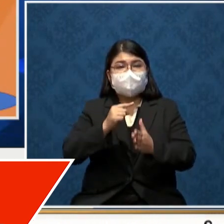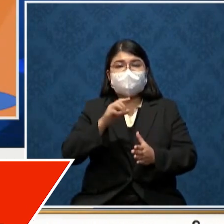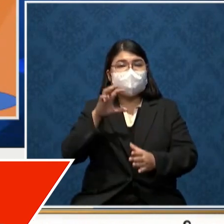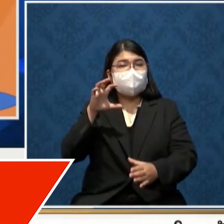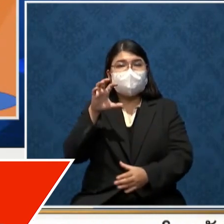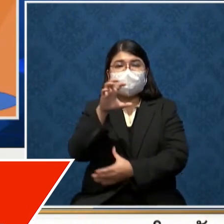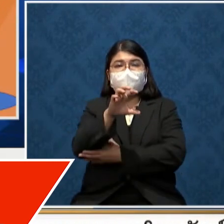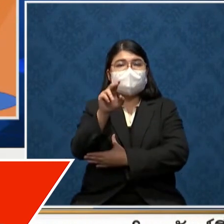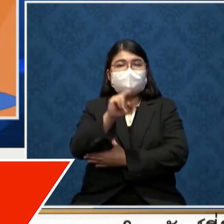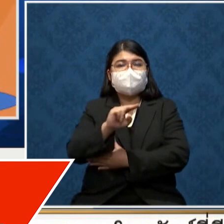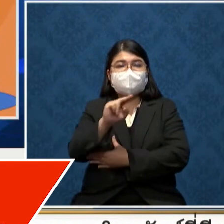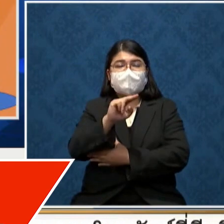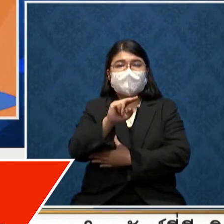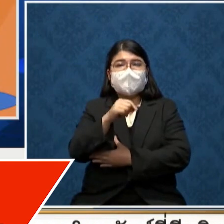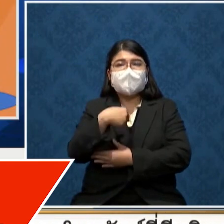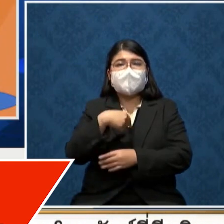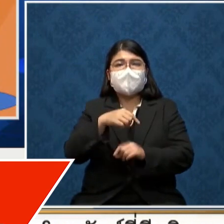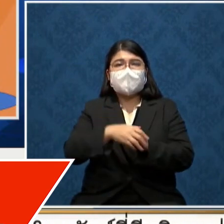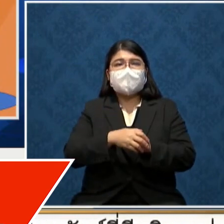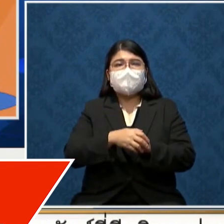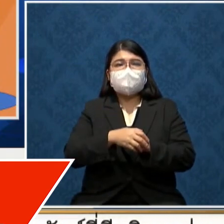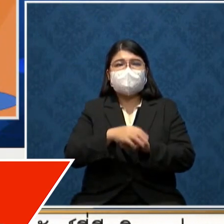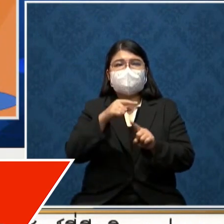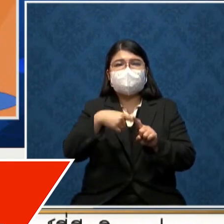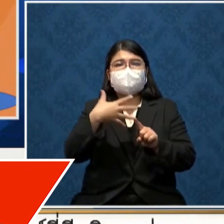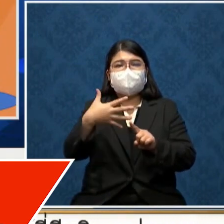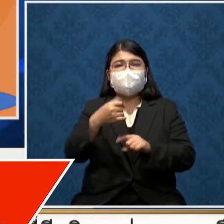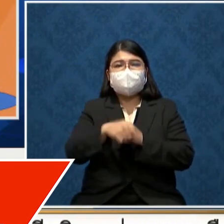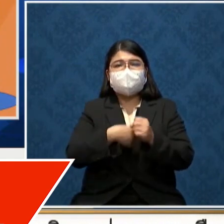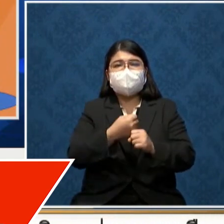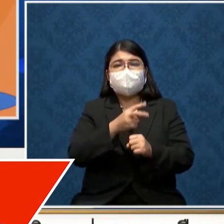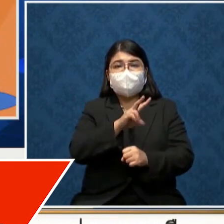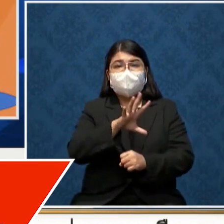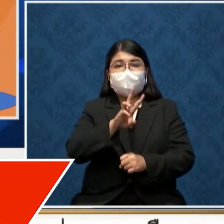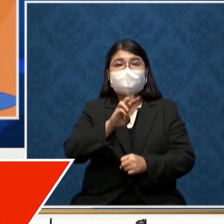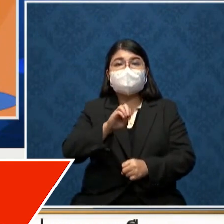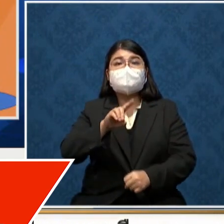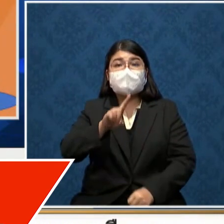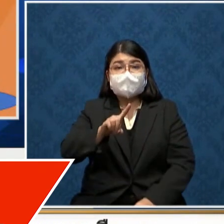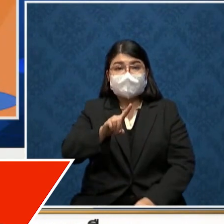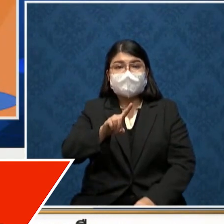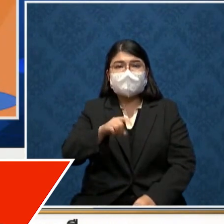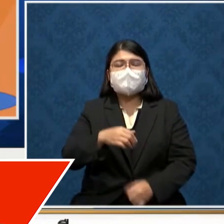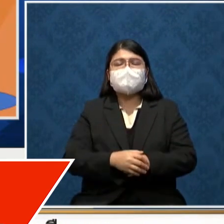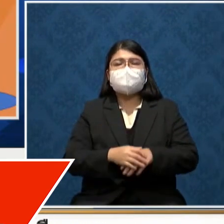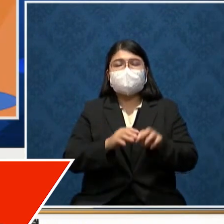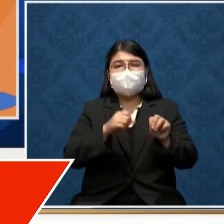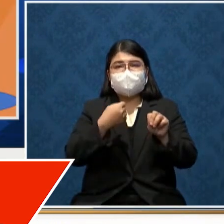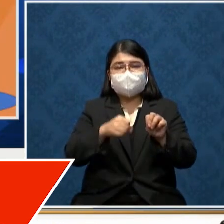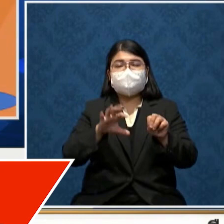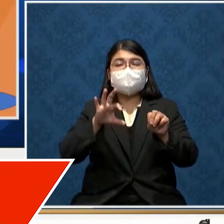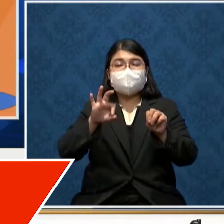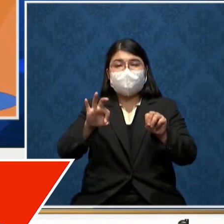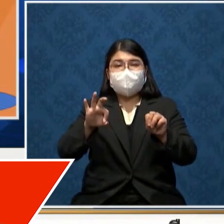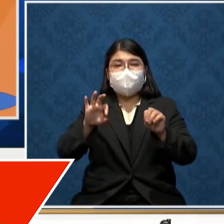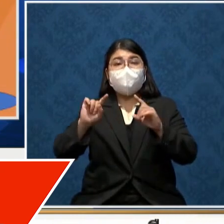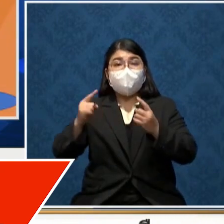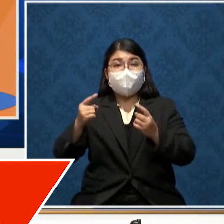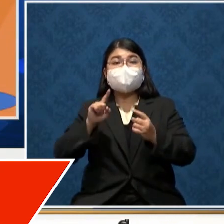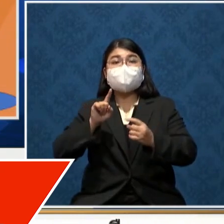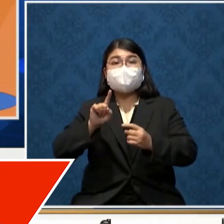น2561เป็นต้นมาความในมาตรา19วรรค1บัญญั